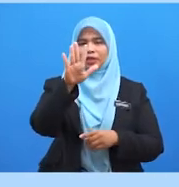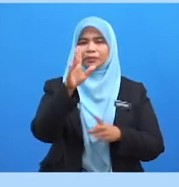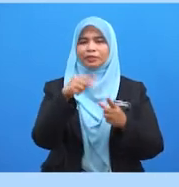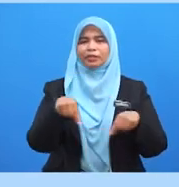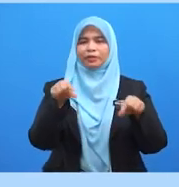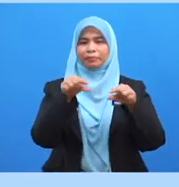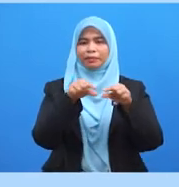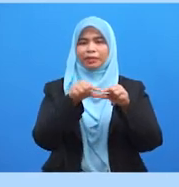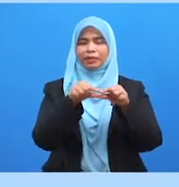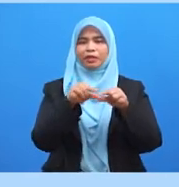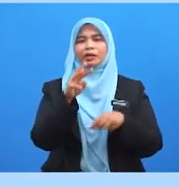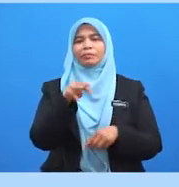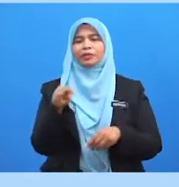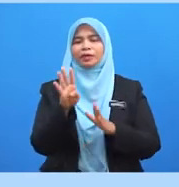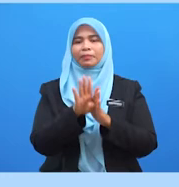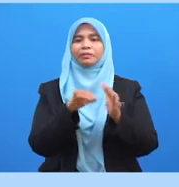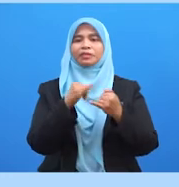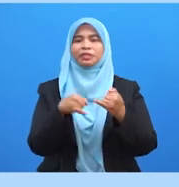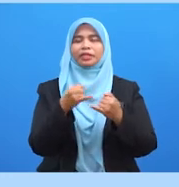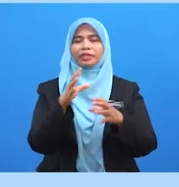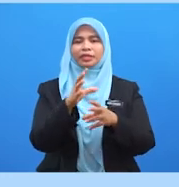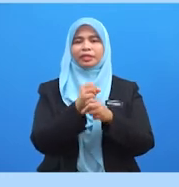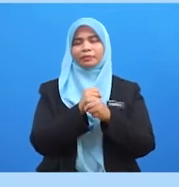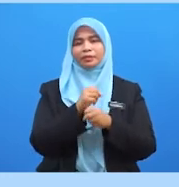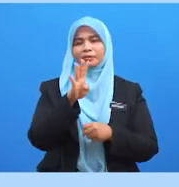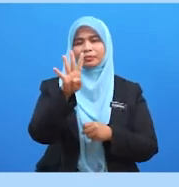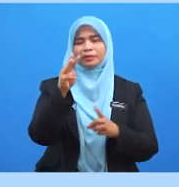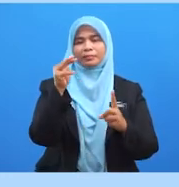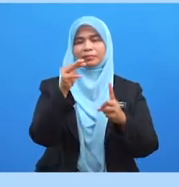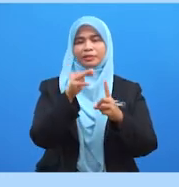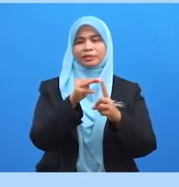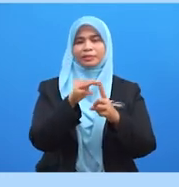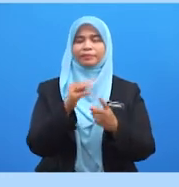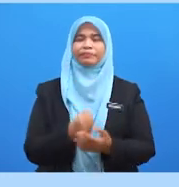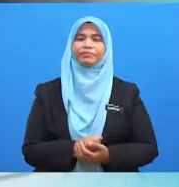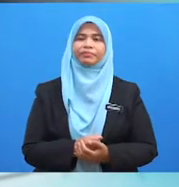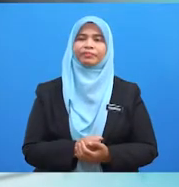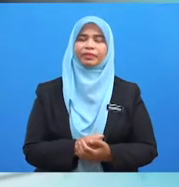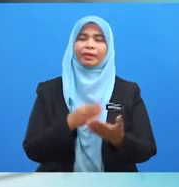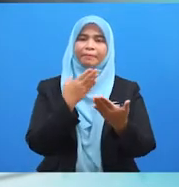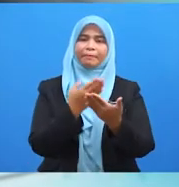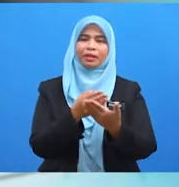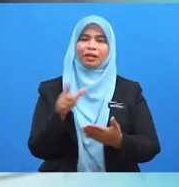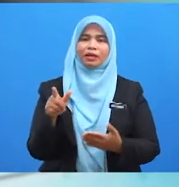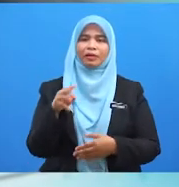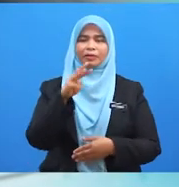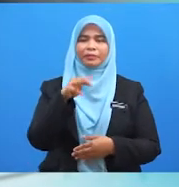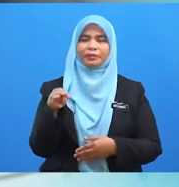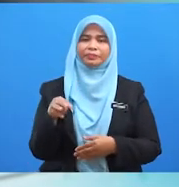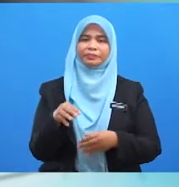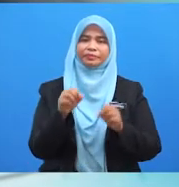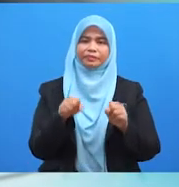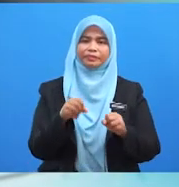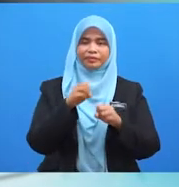yang telah dipelajari, murid berjaya mendapat 4 markah. Baiklah murid-murid,